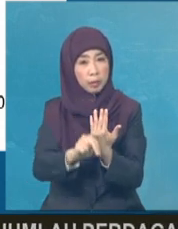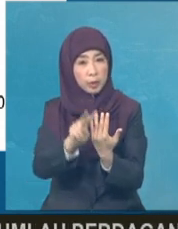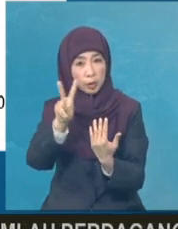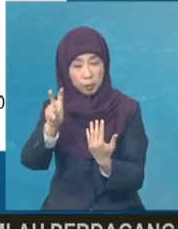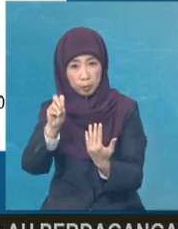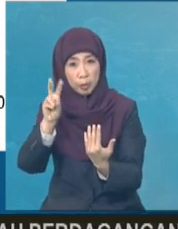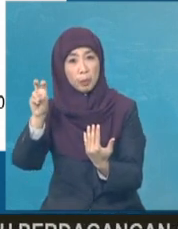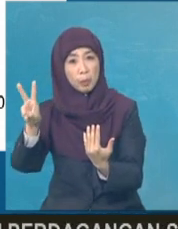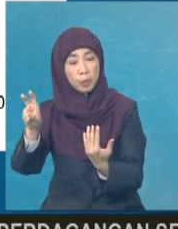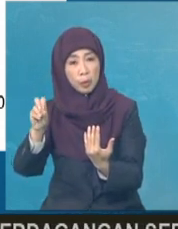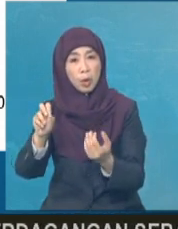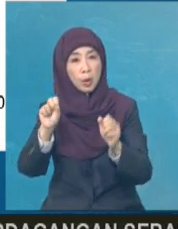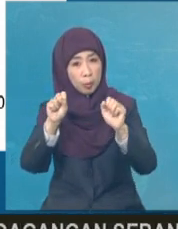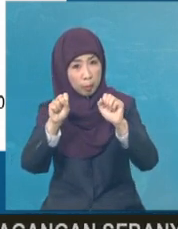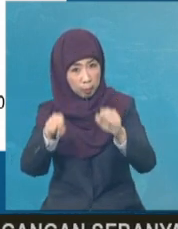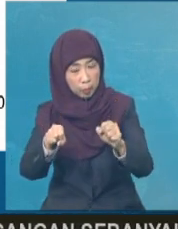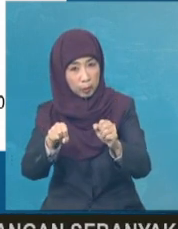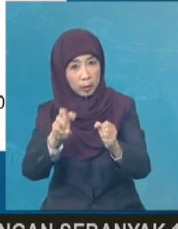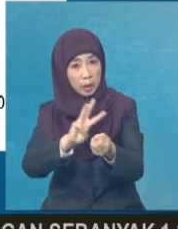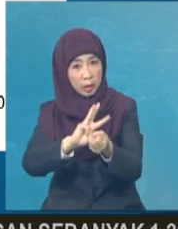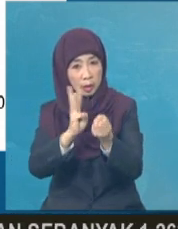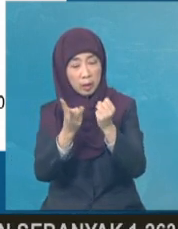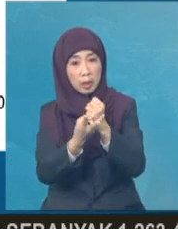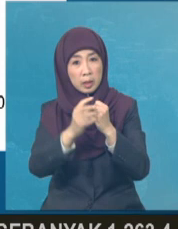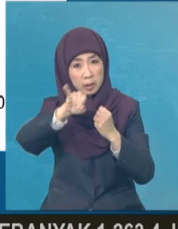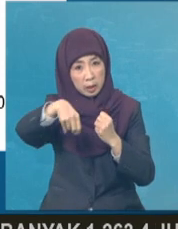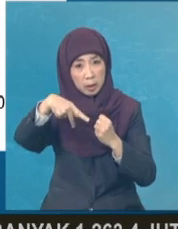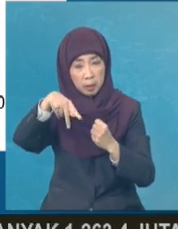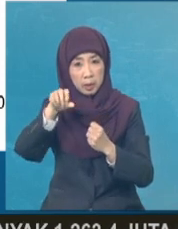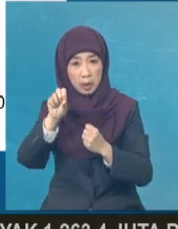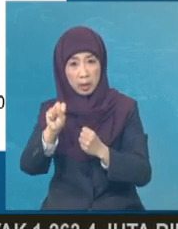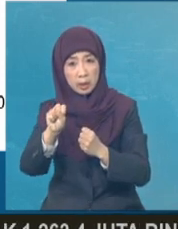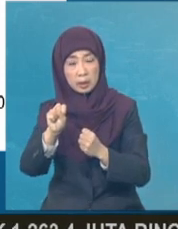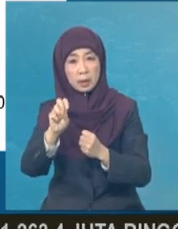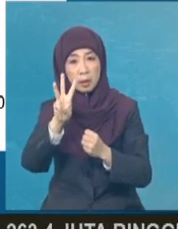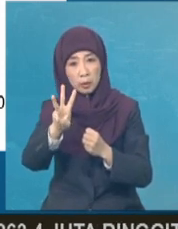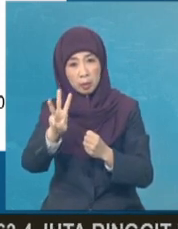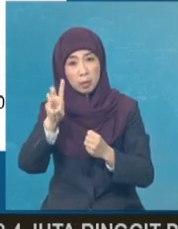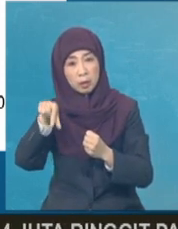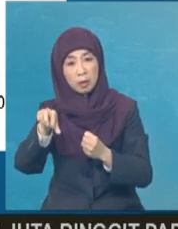2020 boleh didapati melalui laman sesawang JPS didampingi